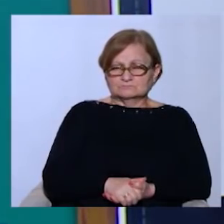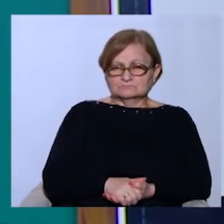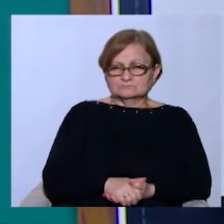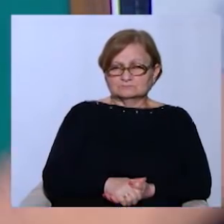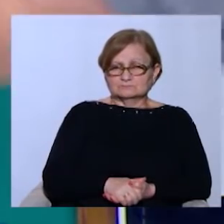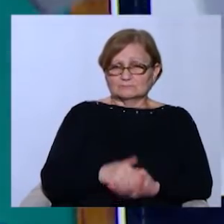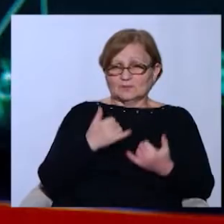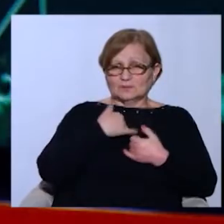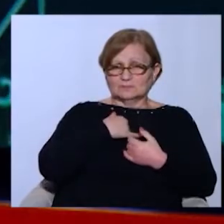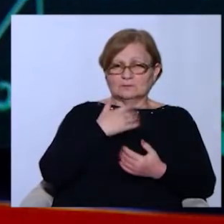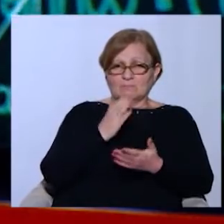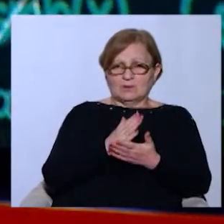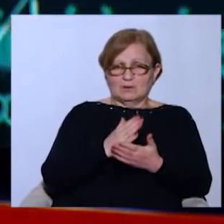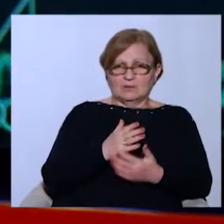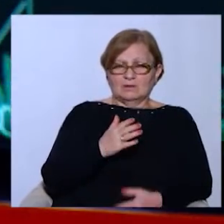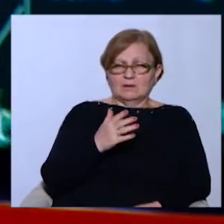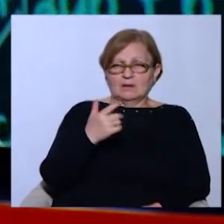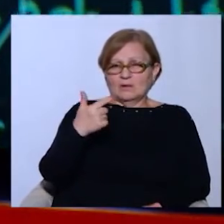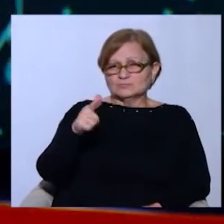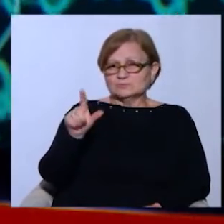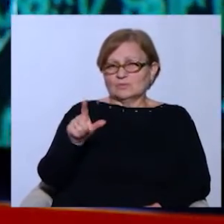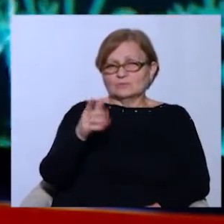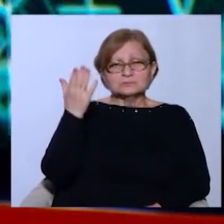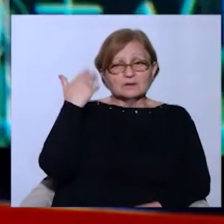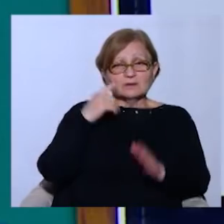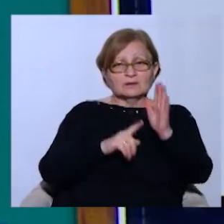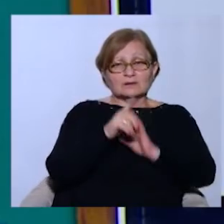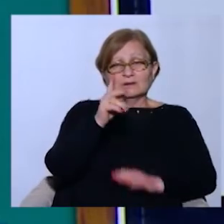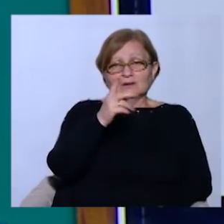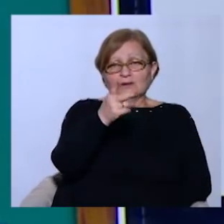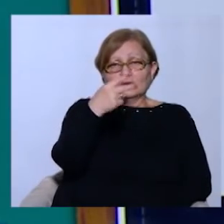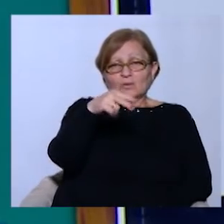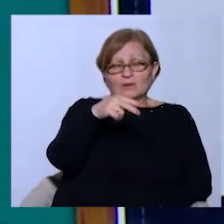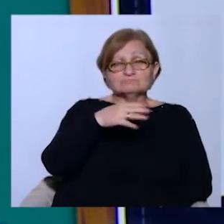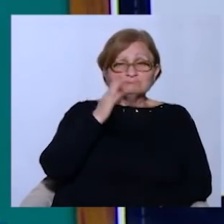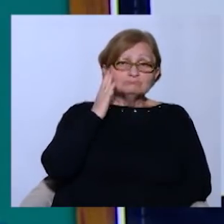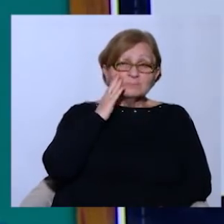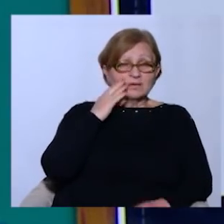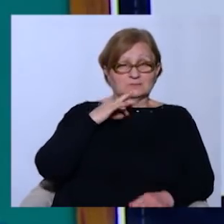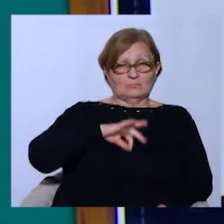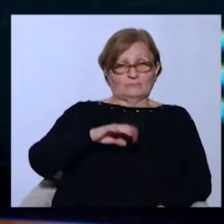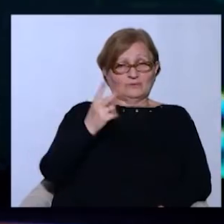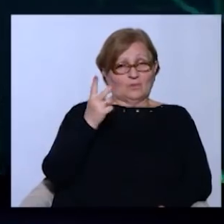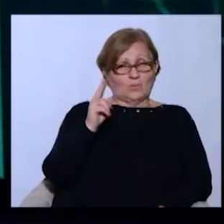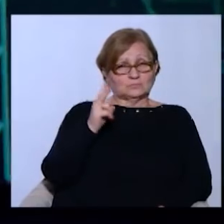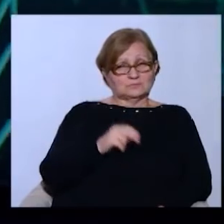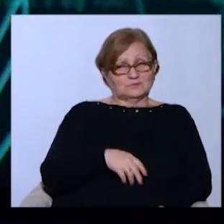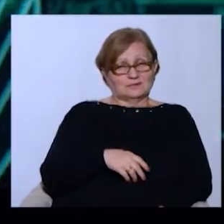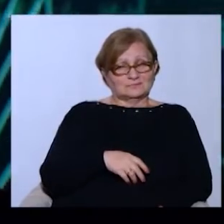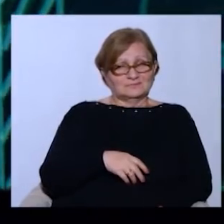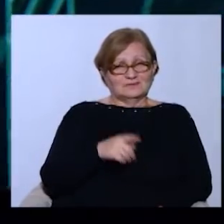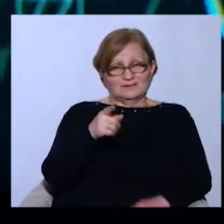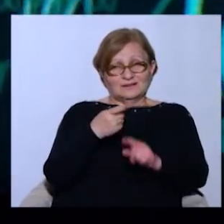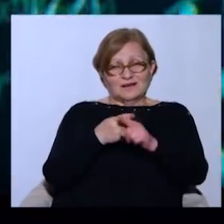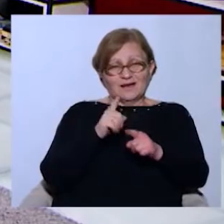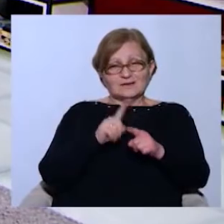ახლა მაქვს 22, თავდაპირველად მქონდა 20. 2 ლარი მართლა მოგვიგია. აი ამ მეთოდს